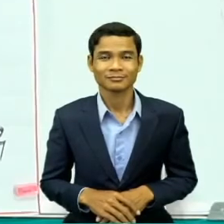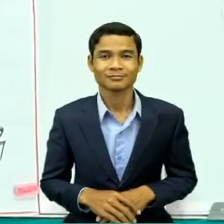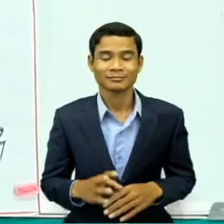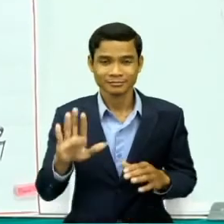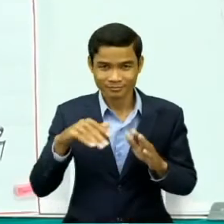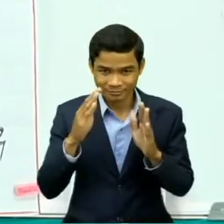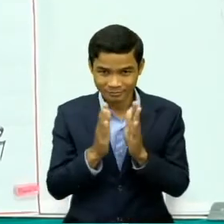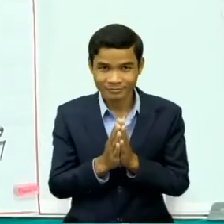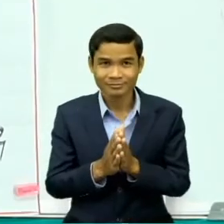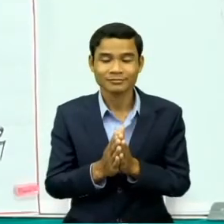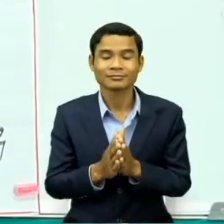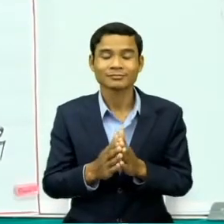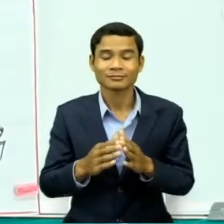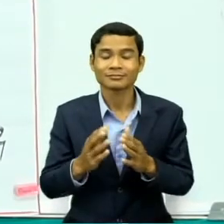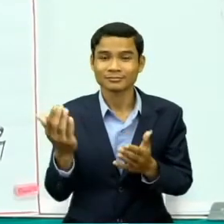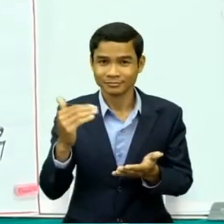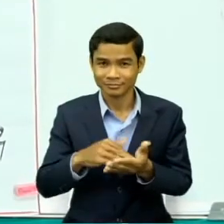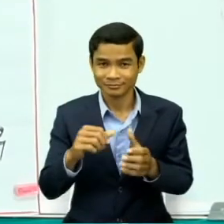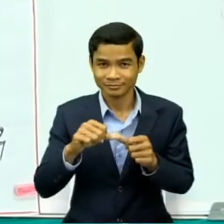chà cơn mà to tiết cơn